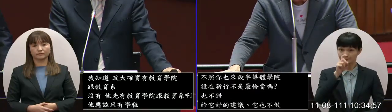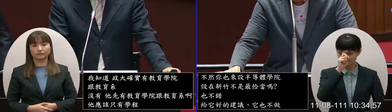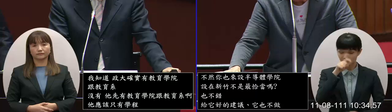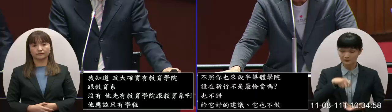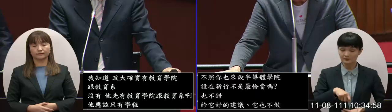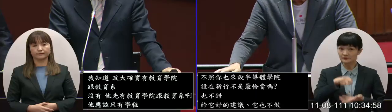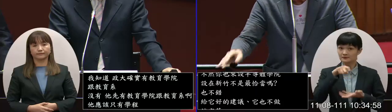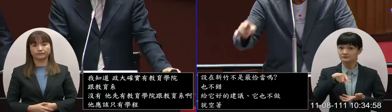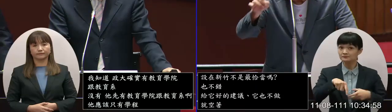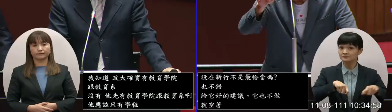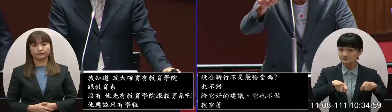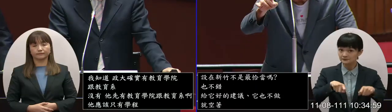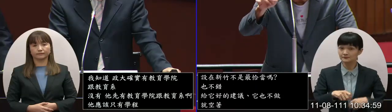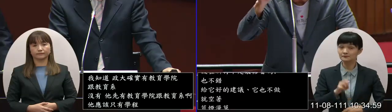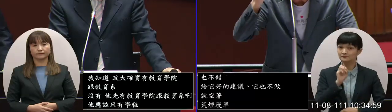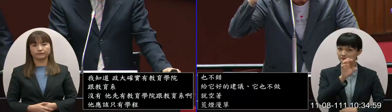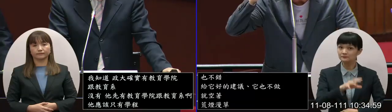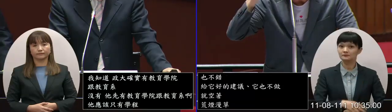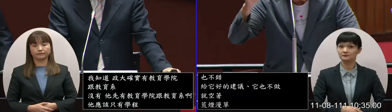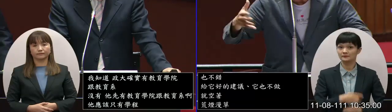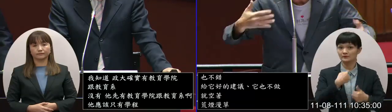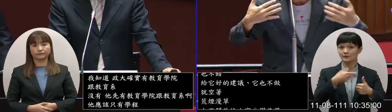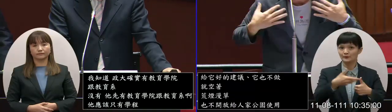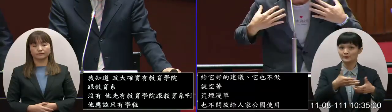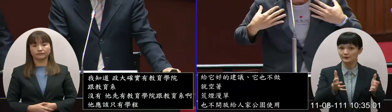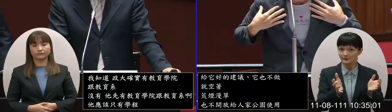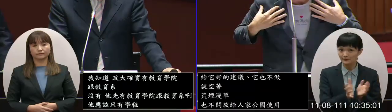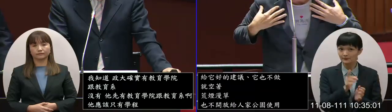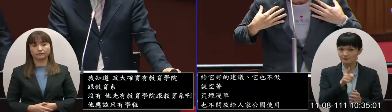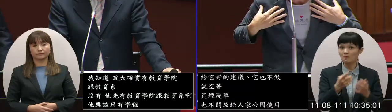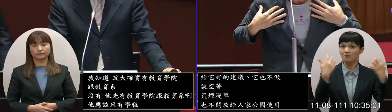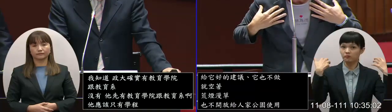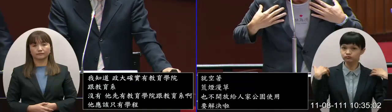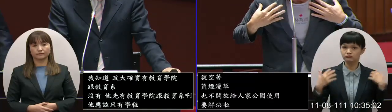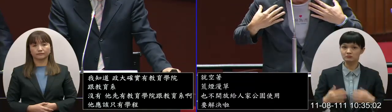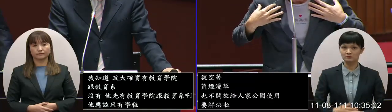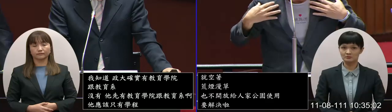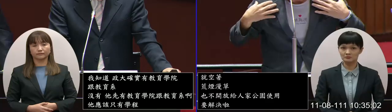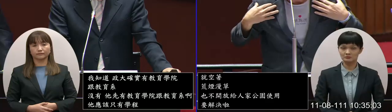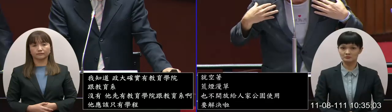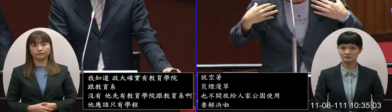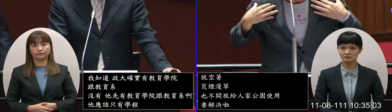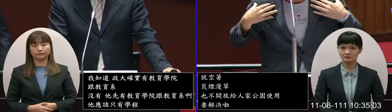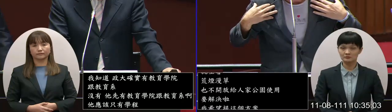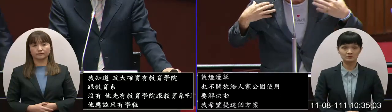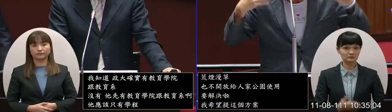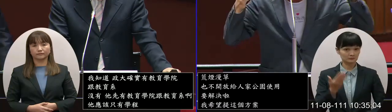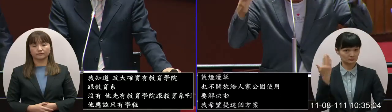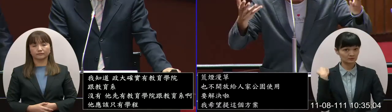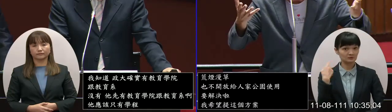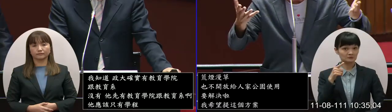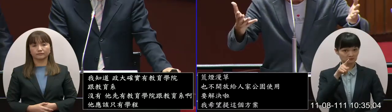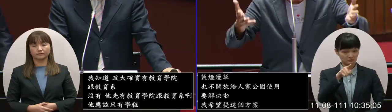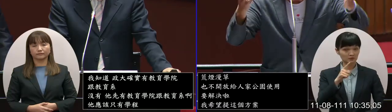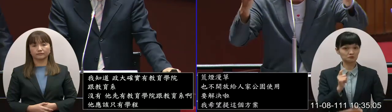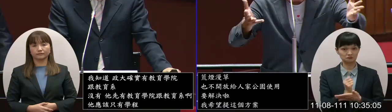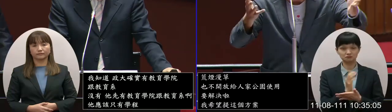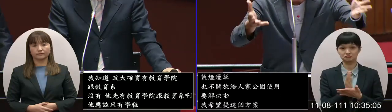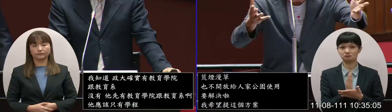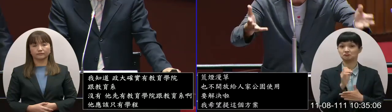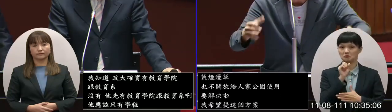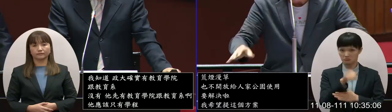方案哦，请教育部要担起责任。既然当时是你核准他